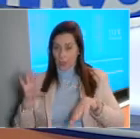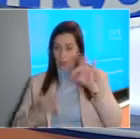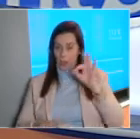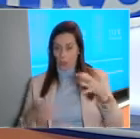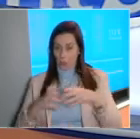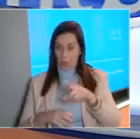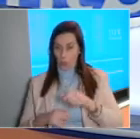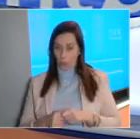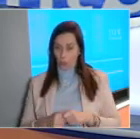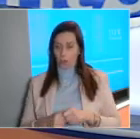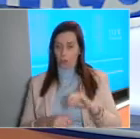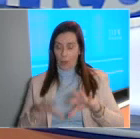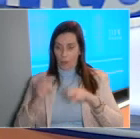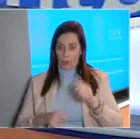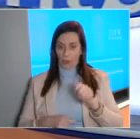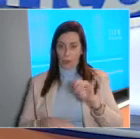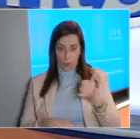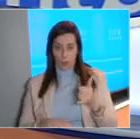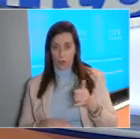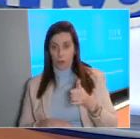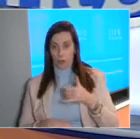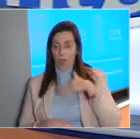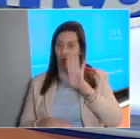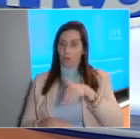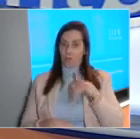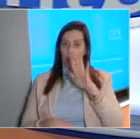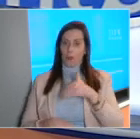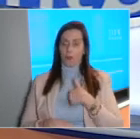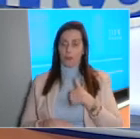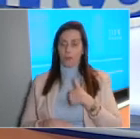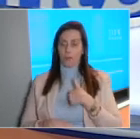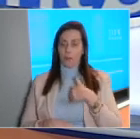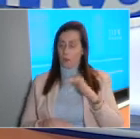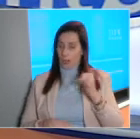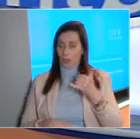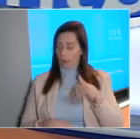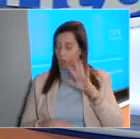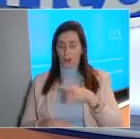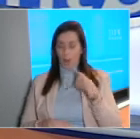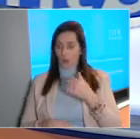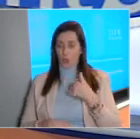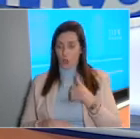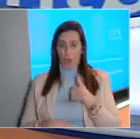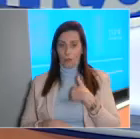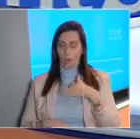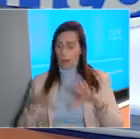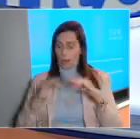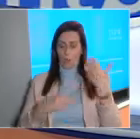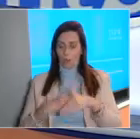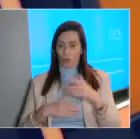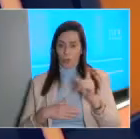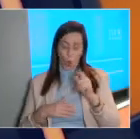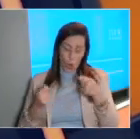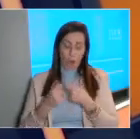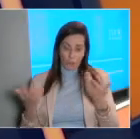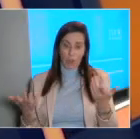להם? כן. חד משמעית. האמת שאני גם. אז מושיק, אני חושבת... האמת שחד משמעית, ואני חייב להגיד לכם שבבחירות האחרונות, לא